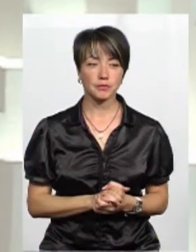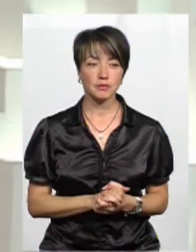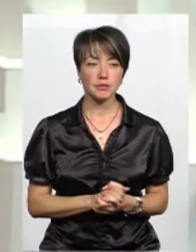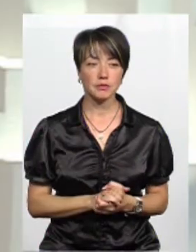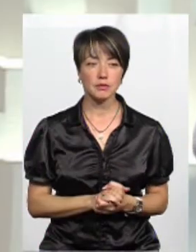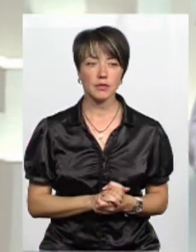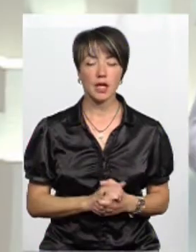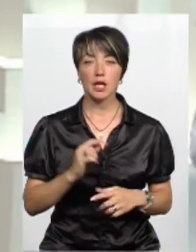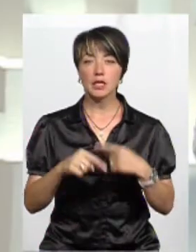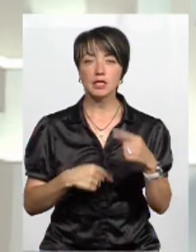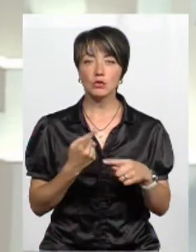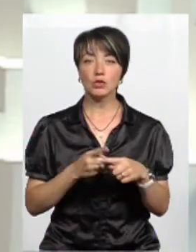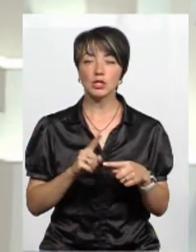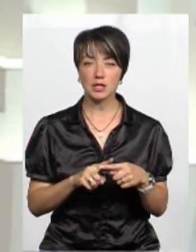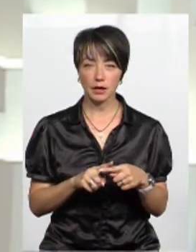Слідуючи, це